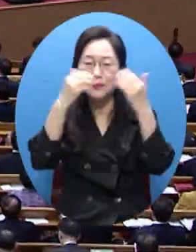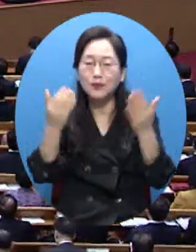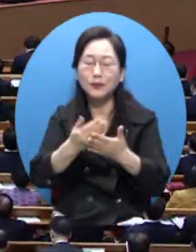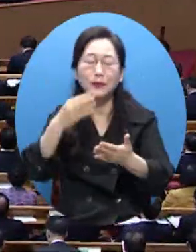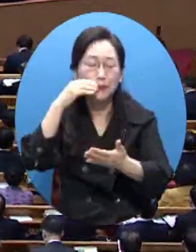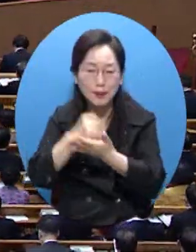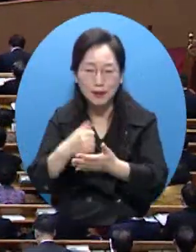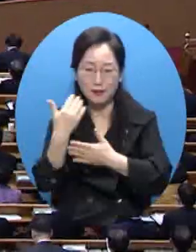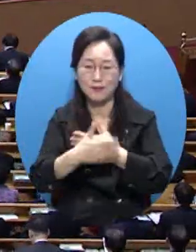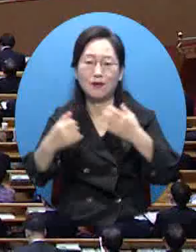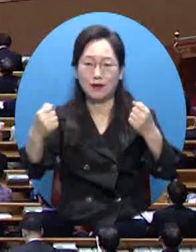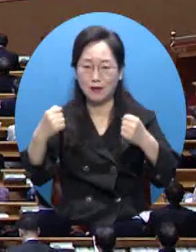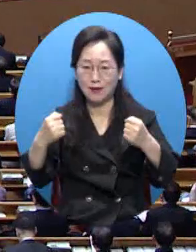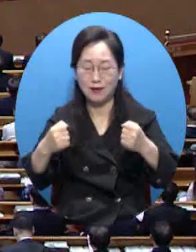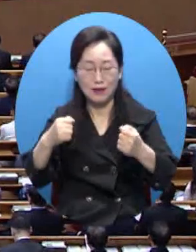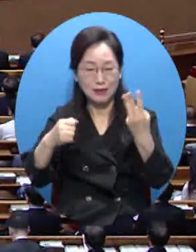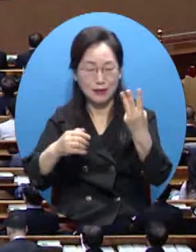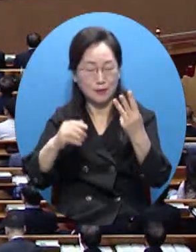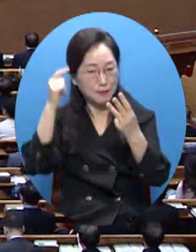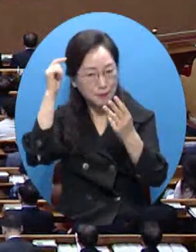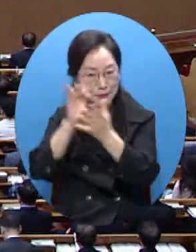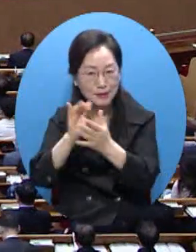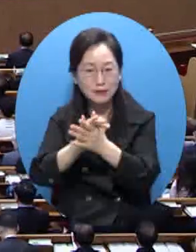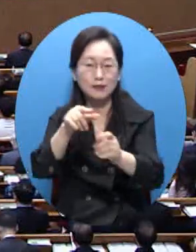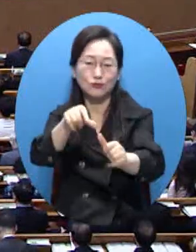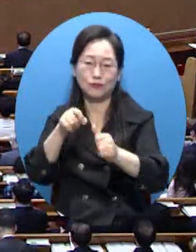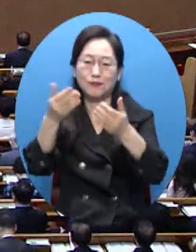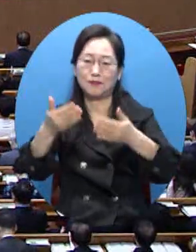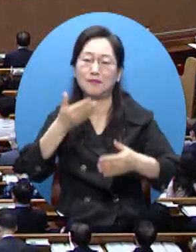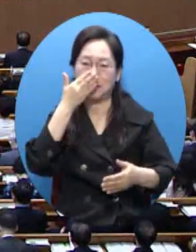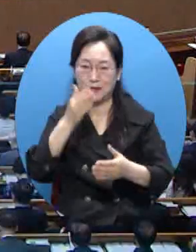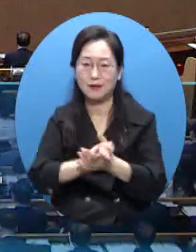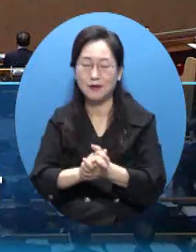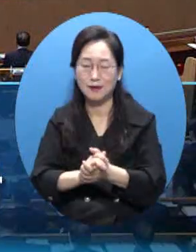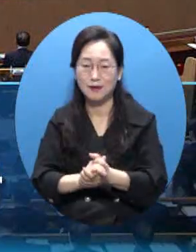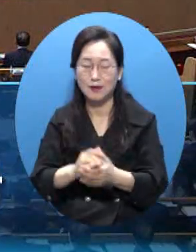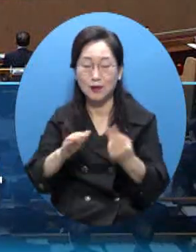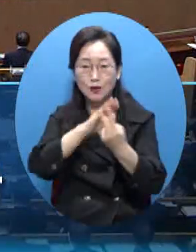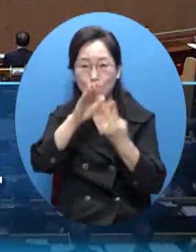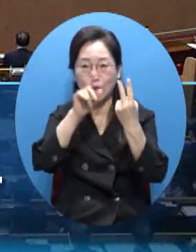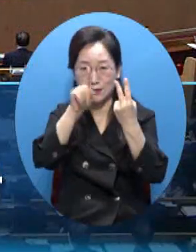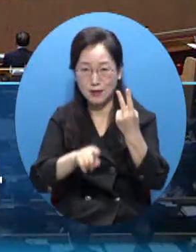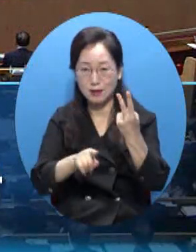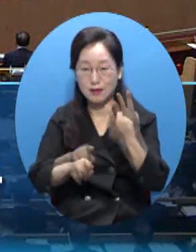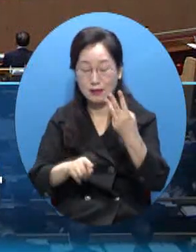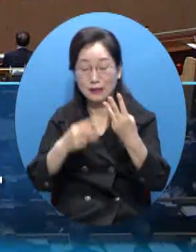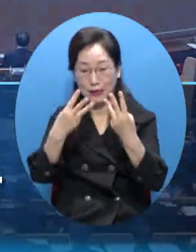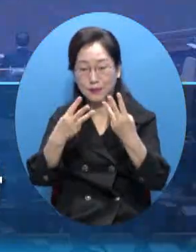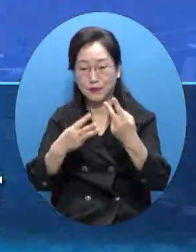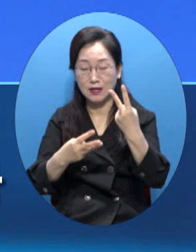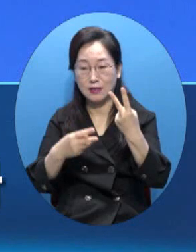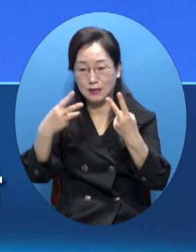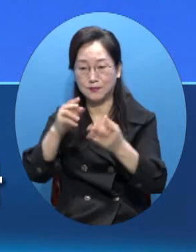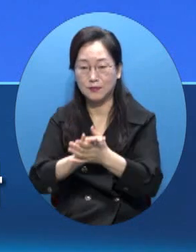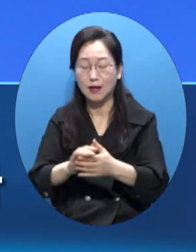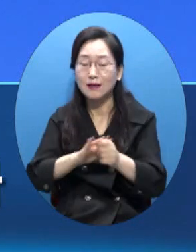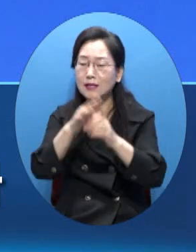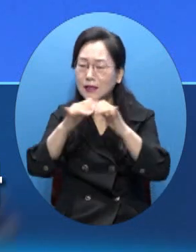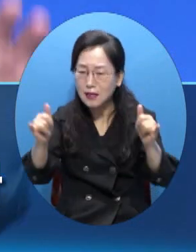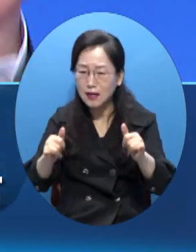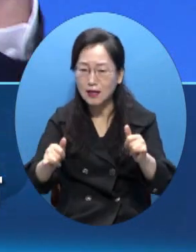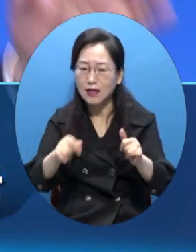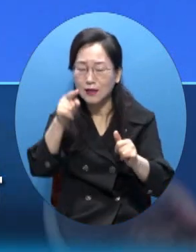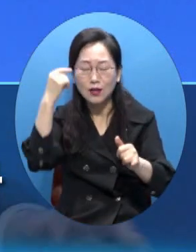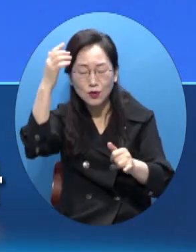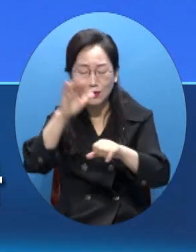되는 삼박자 구원의 축복이 임하게 된 것입니다. 요한 3장 2절은 말씀합니다. 사랑하는 자여 내 영혼이 잘된 같이